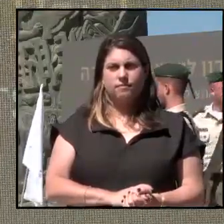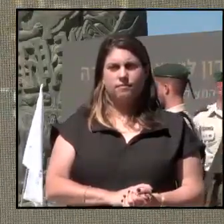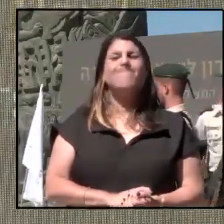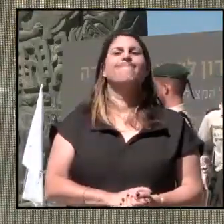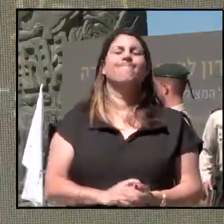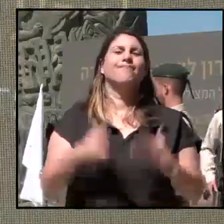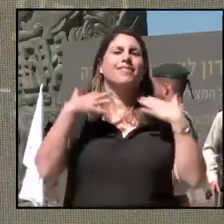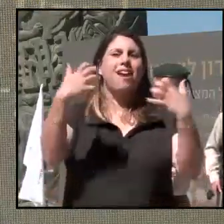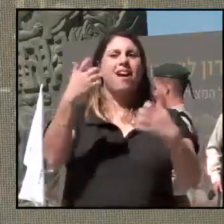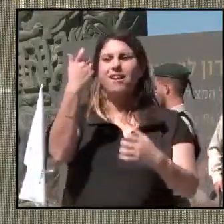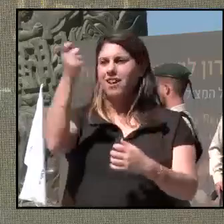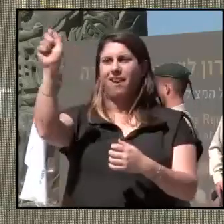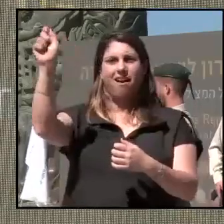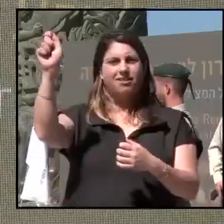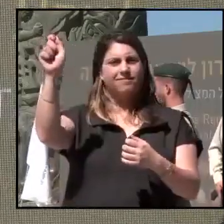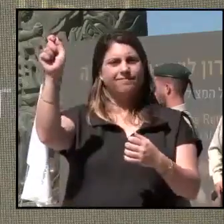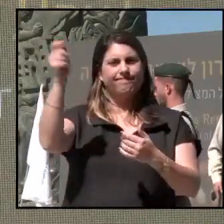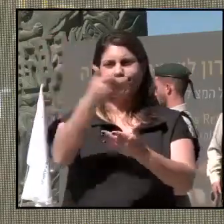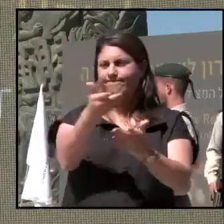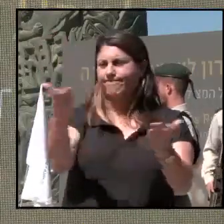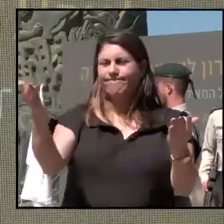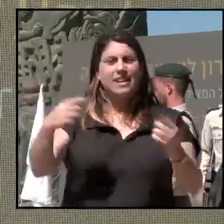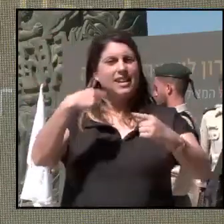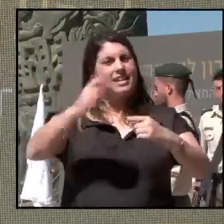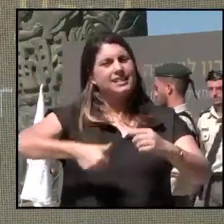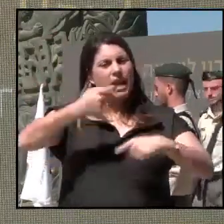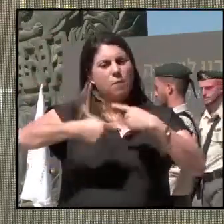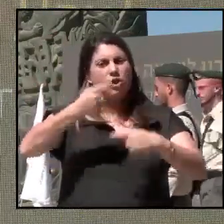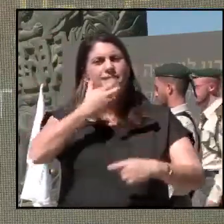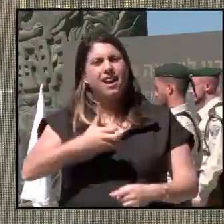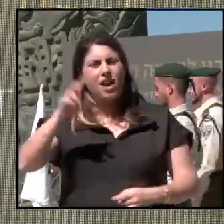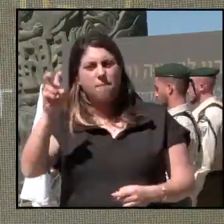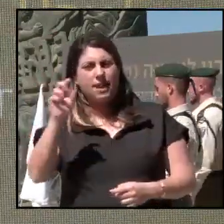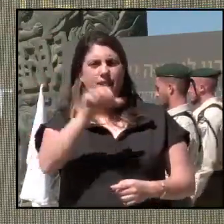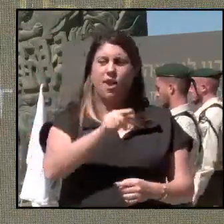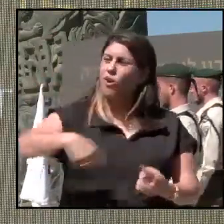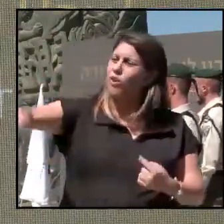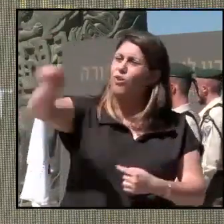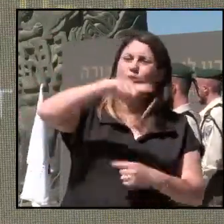קהל יקר, שר המורשת הרב עמיחי אליהו, מכובדיי כולם.